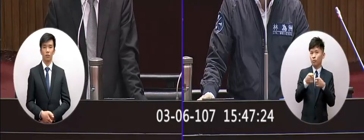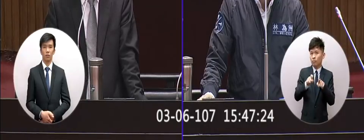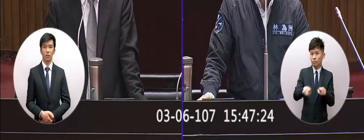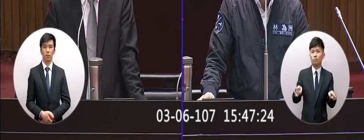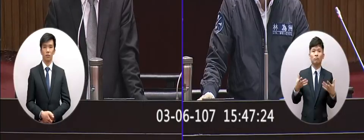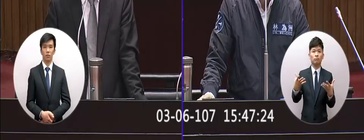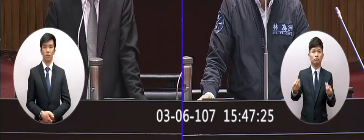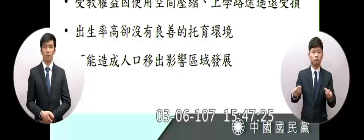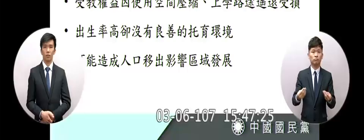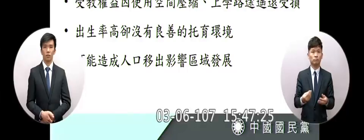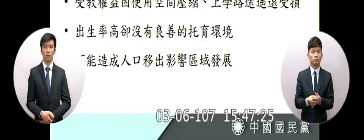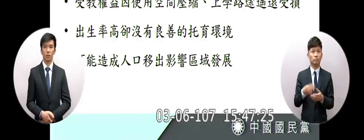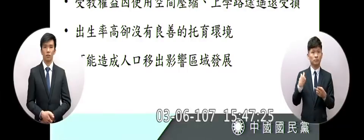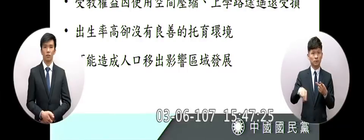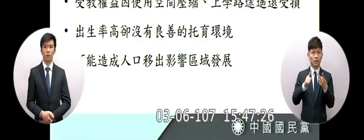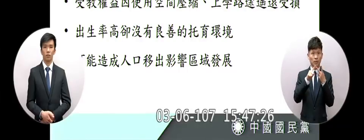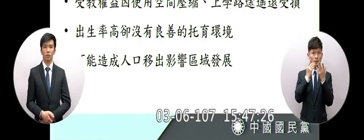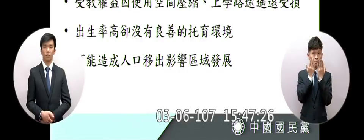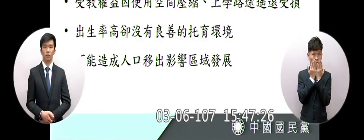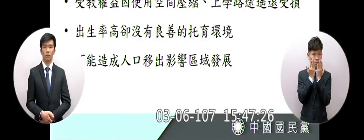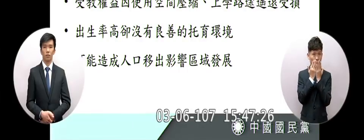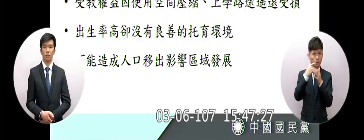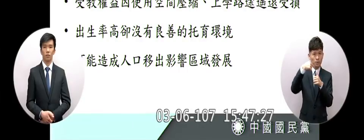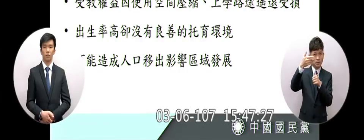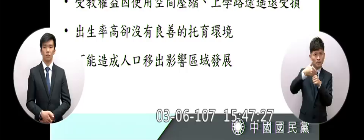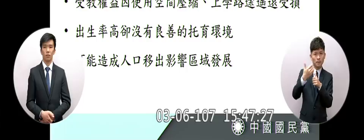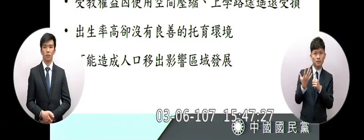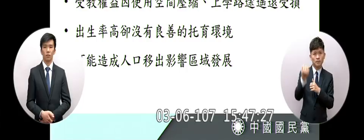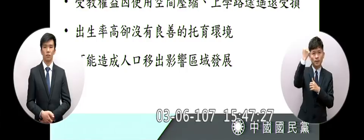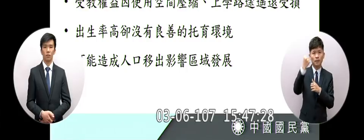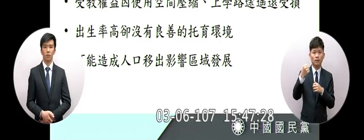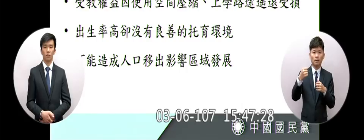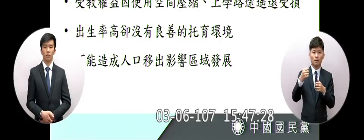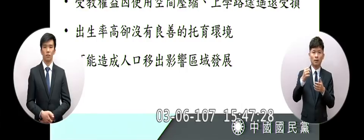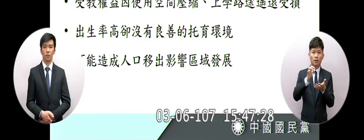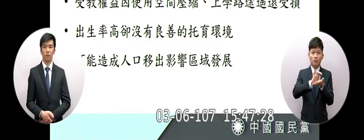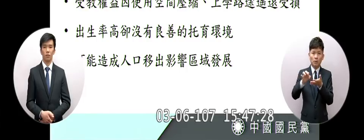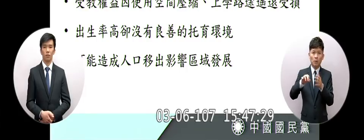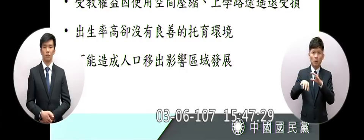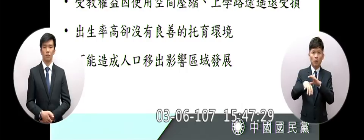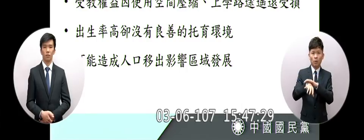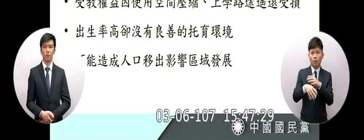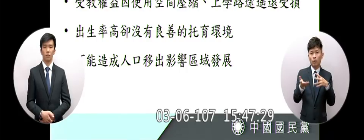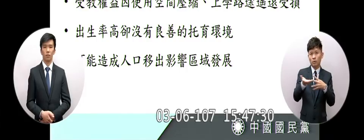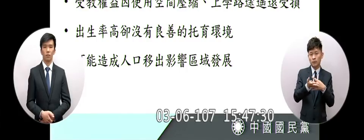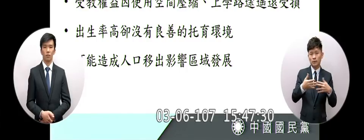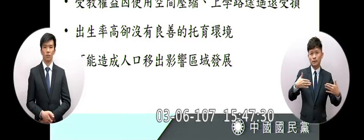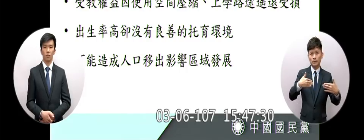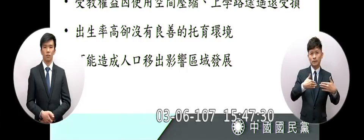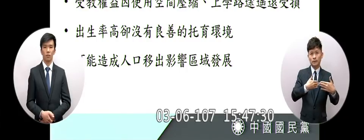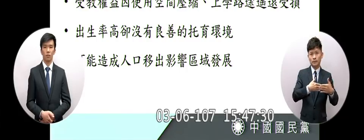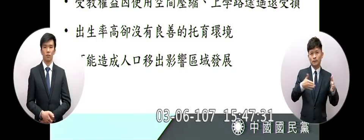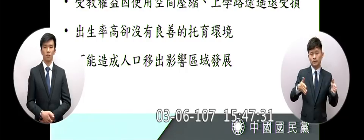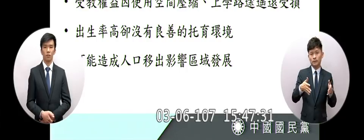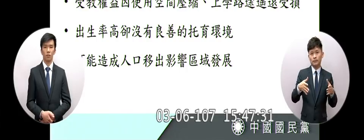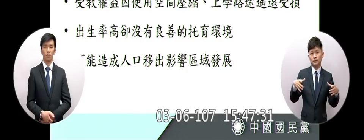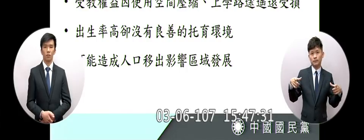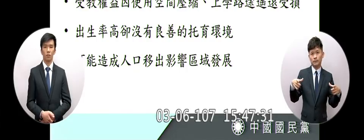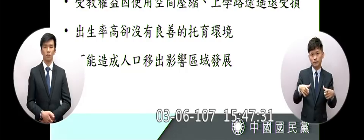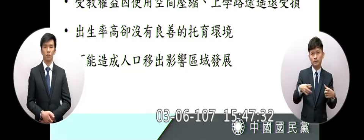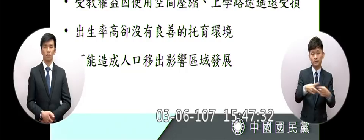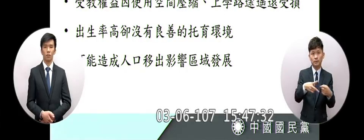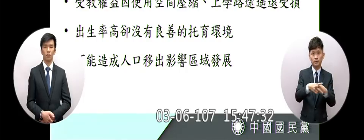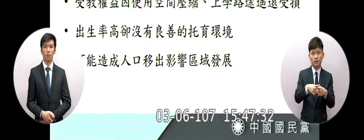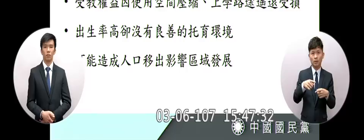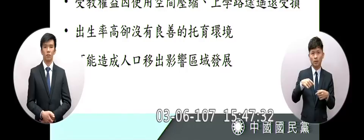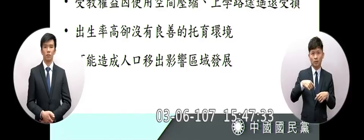了哈。受教的权益啊，因为使用空间的压缩哈，上学路途遥远，